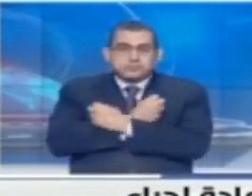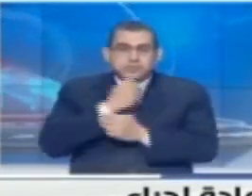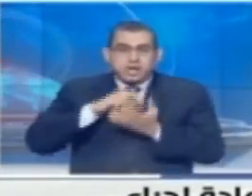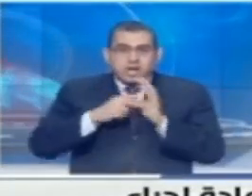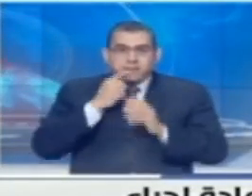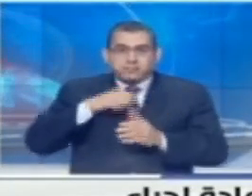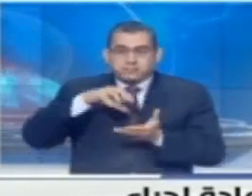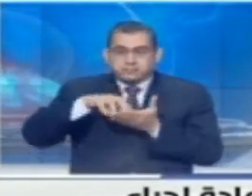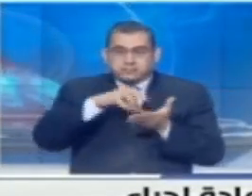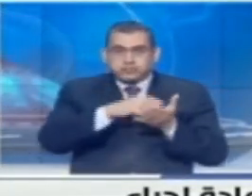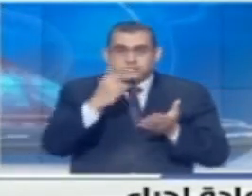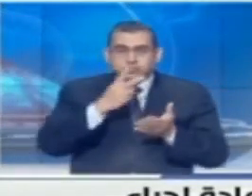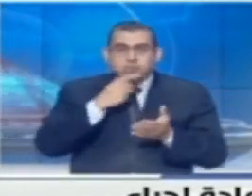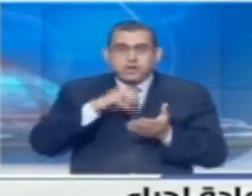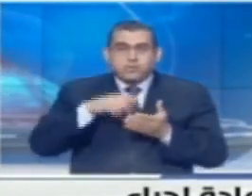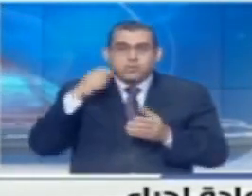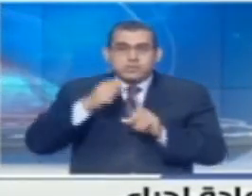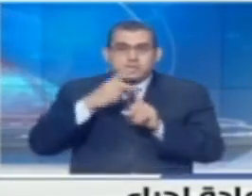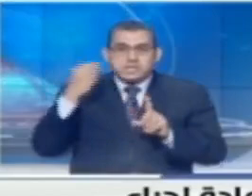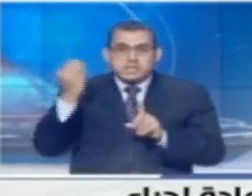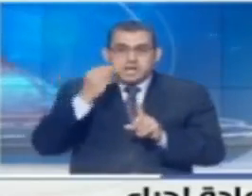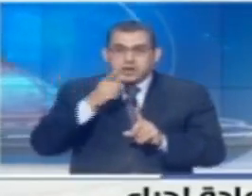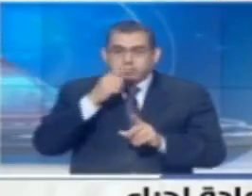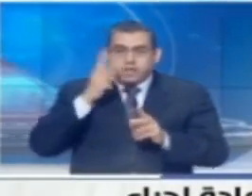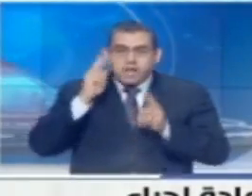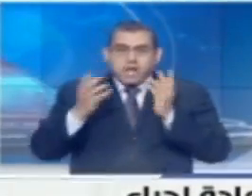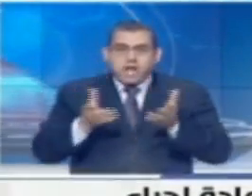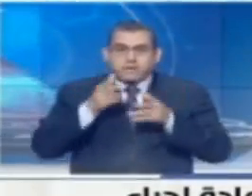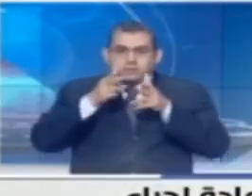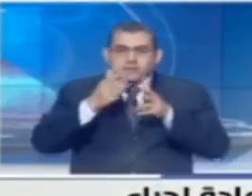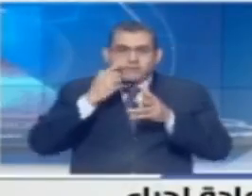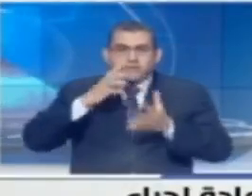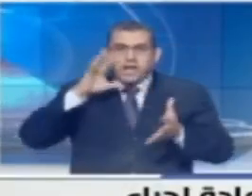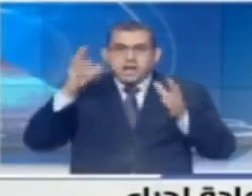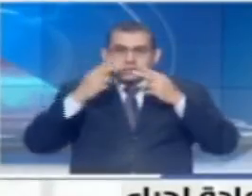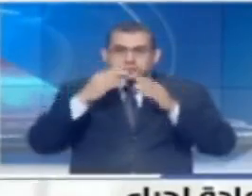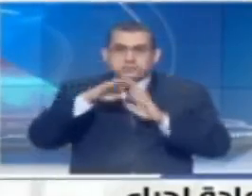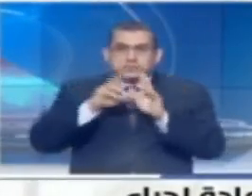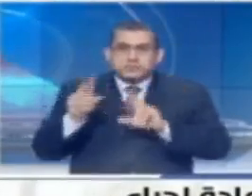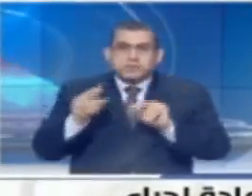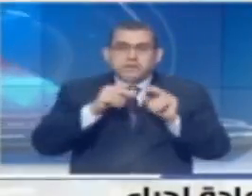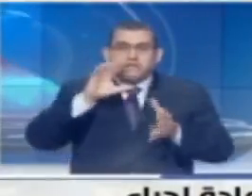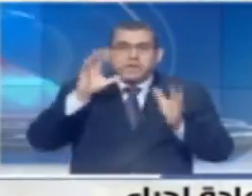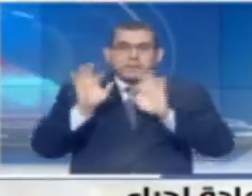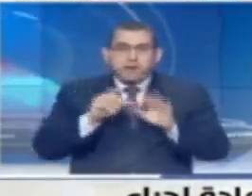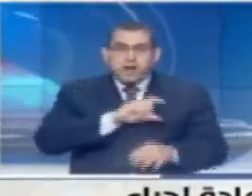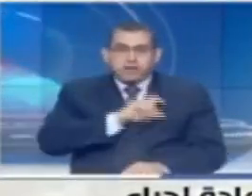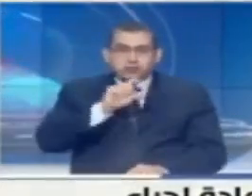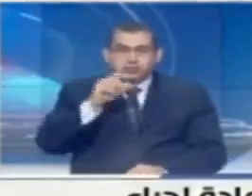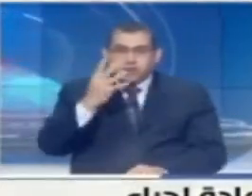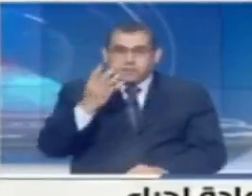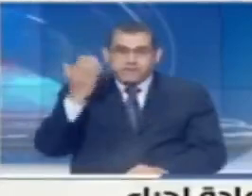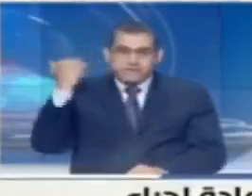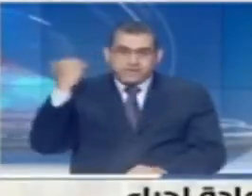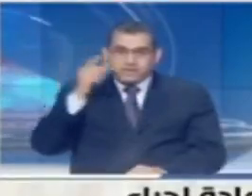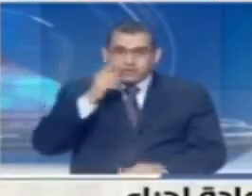والكرنك، وأعدت وزارة السياحة والآثار احتفالية ضخمة بهذه المناسبة استكمالا للاحتفالية العالمية التي شهدتها القاهرة في شهر